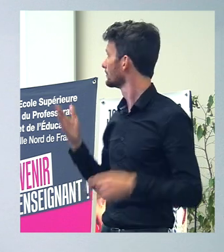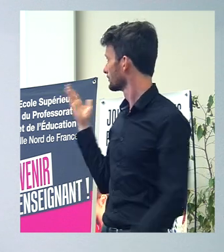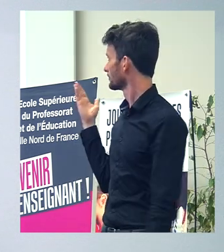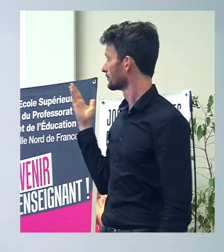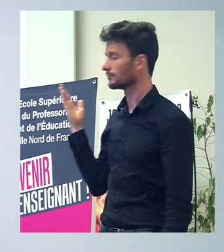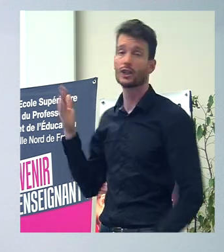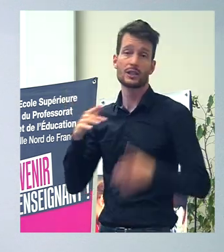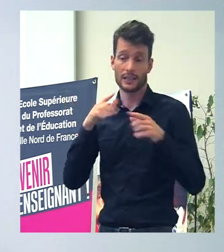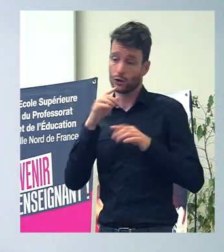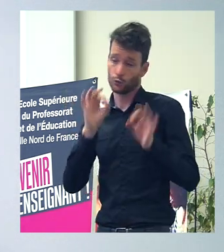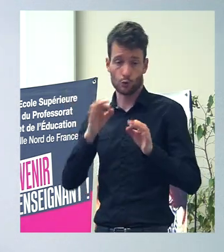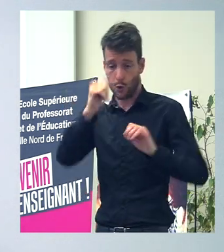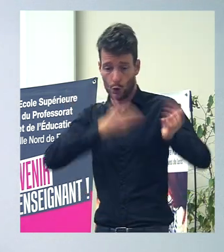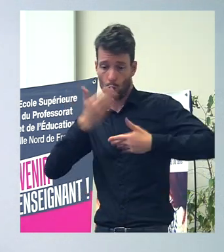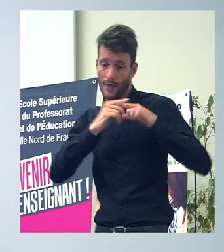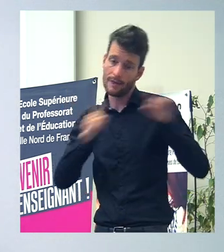chose.